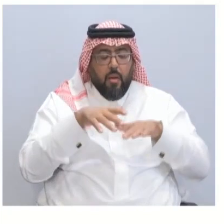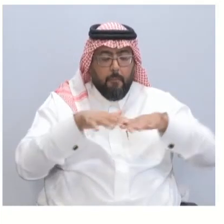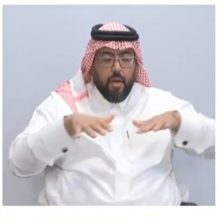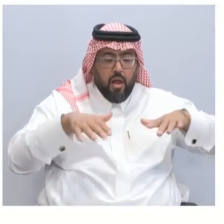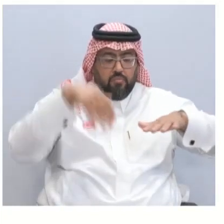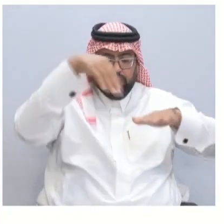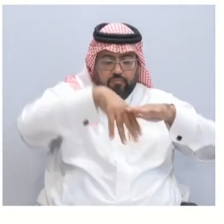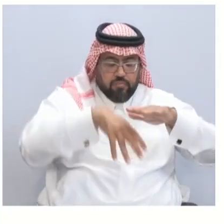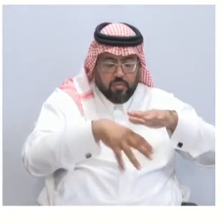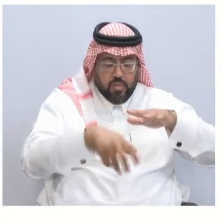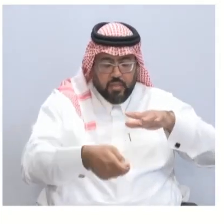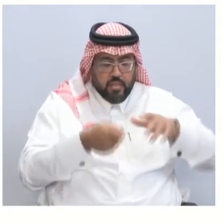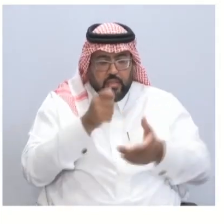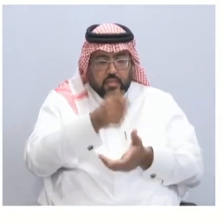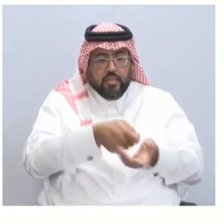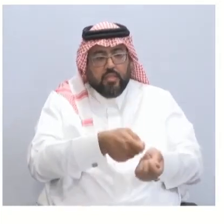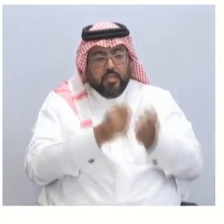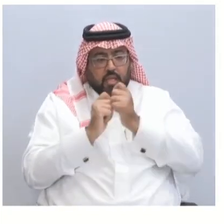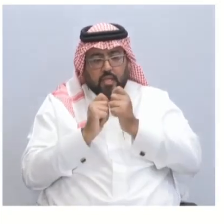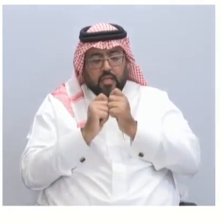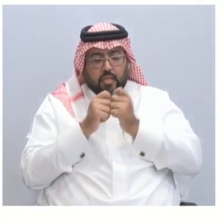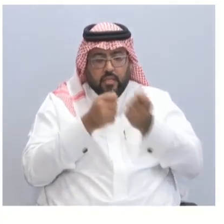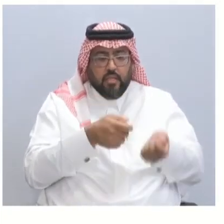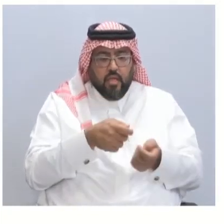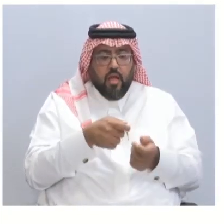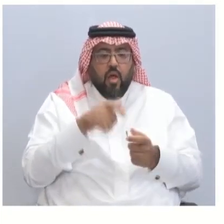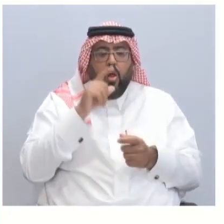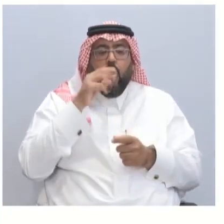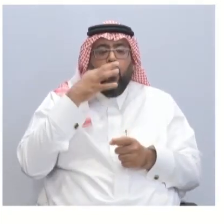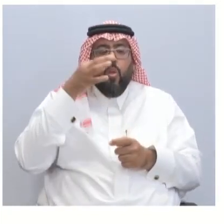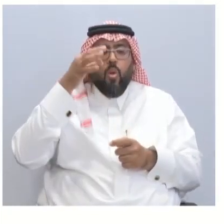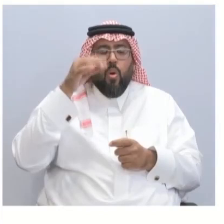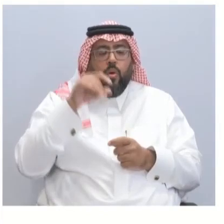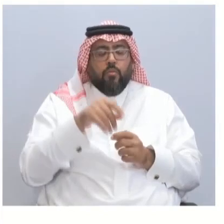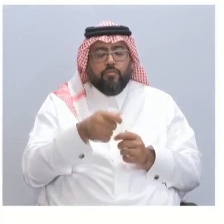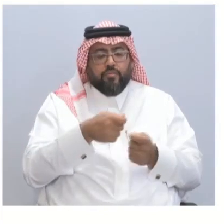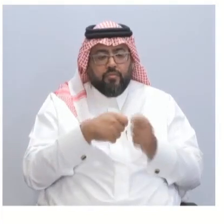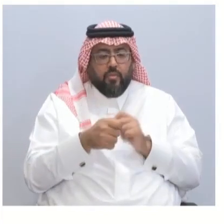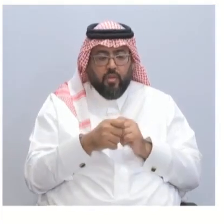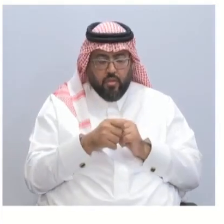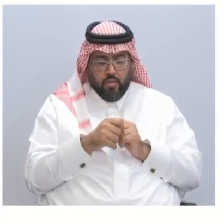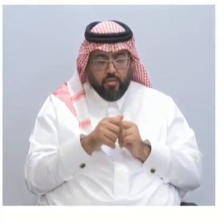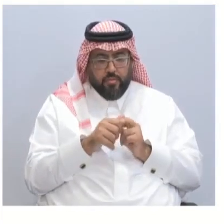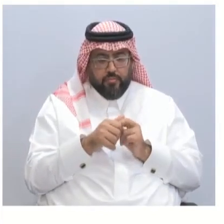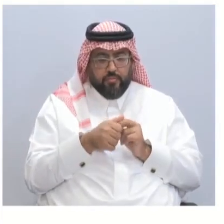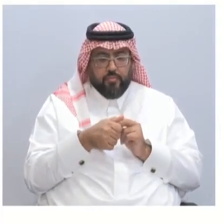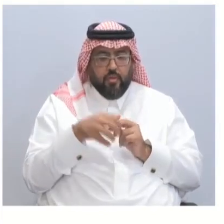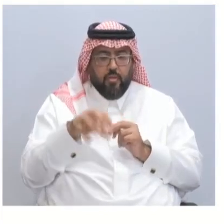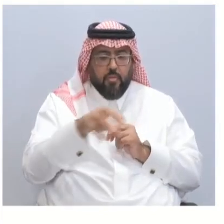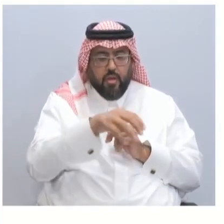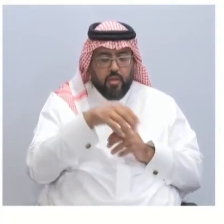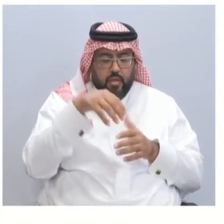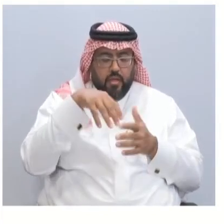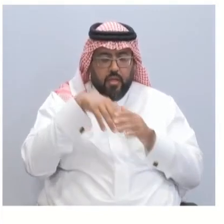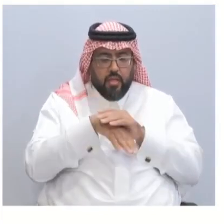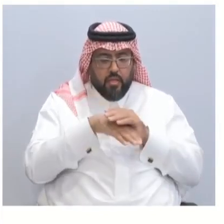الخيرات مثل صيد الاسماك واستخراج اللؤلؤ واما سكان المناطق